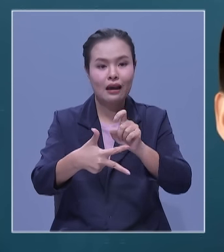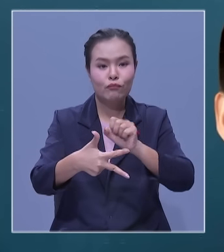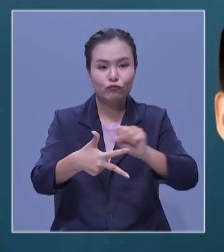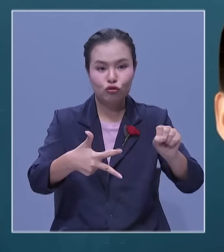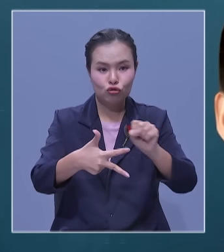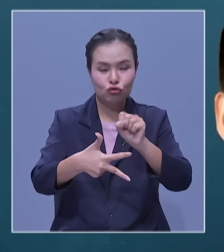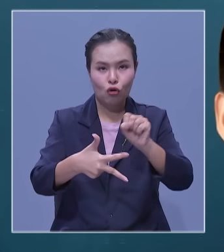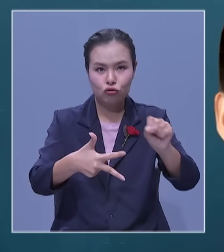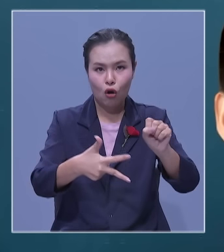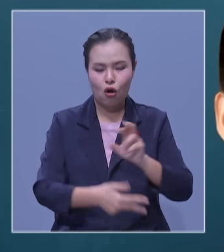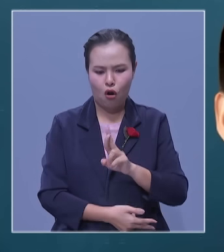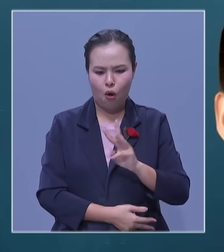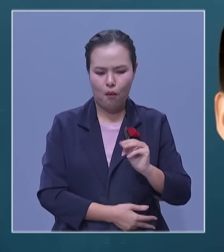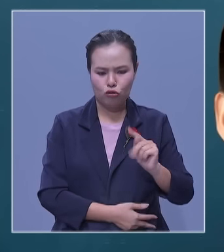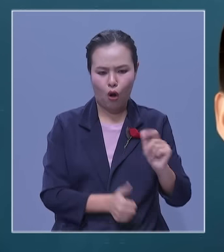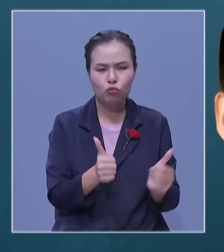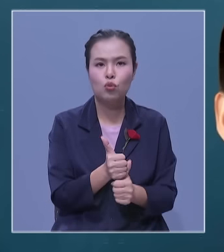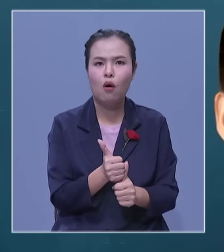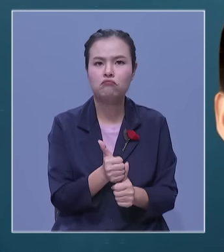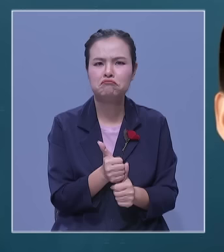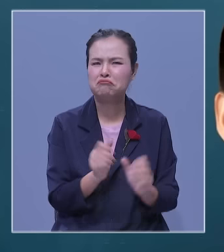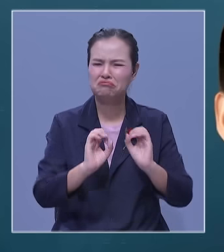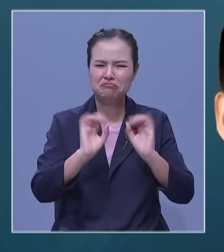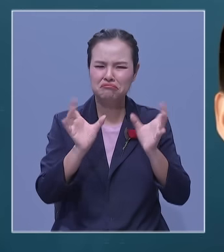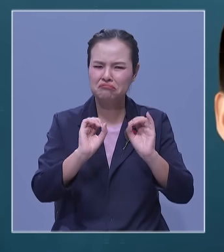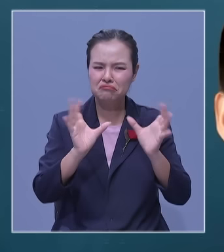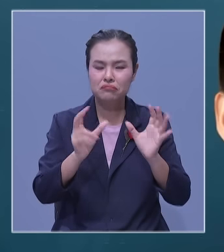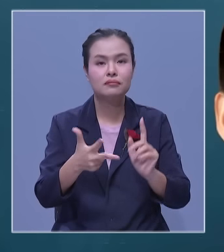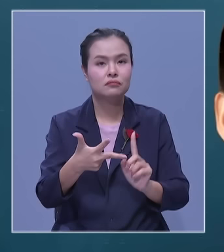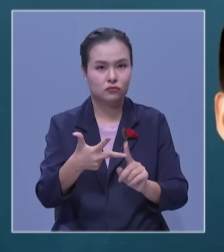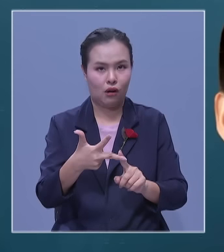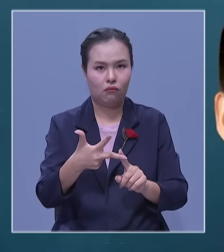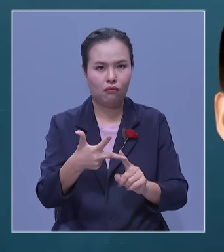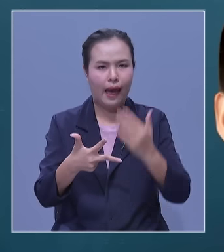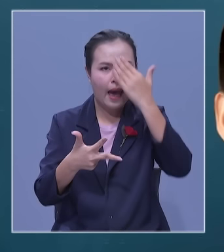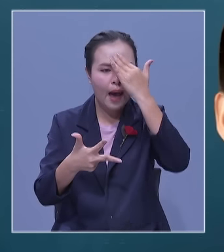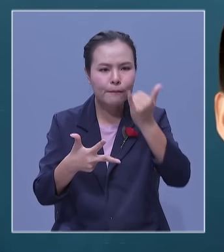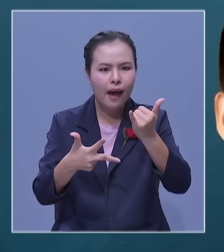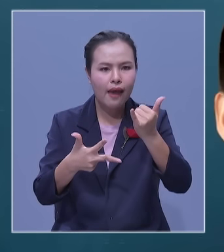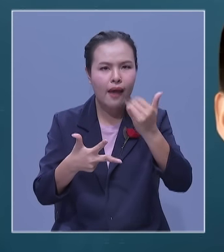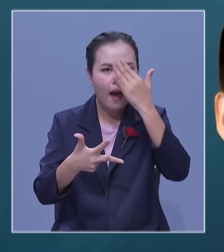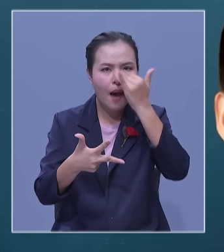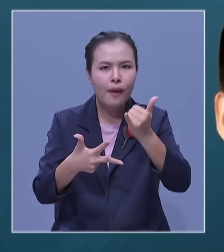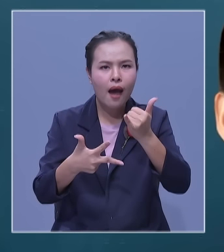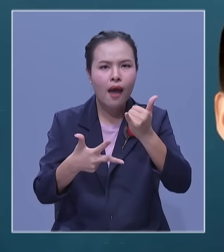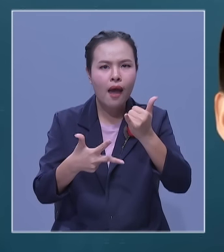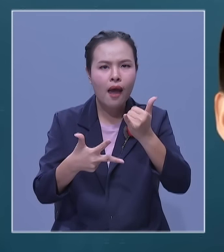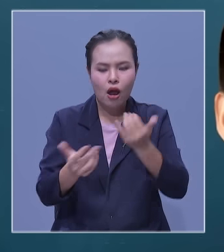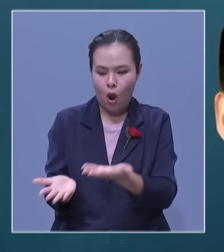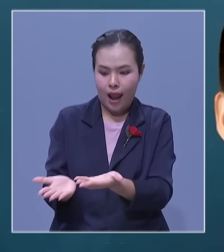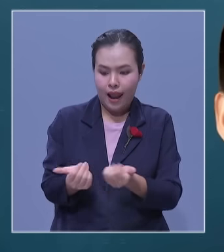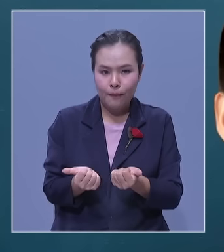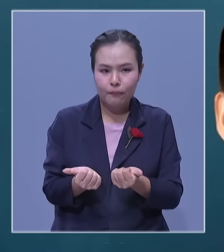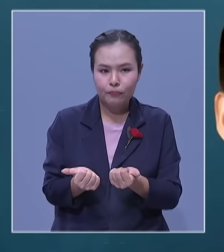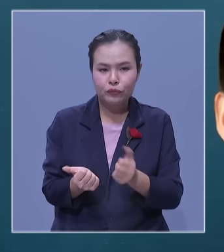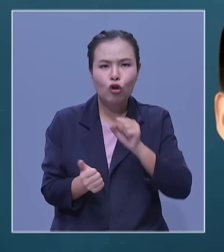คกับรัฐมนตรีช่วยท่านนั้นก็ไม่มีการยืนยันแล้วก็3อย่างที่บอกไปว่าทำไมต้องมีการเจาะจงว่าคนรับเรื่องต้องเป็น